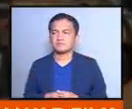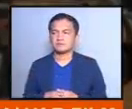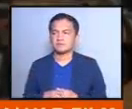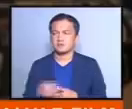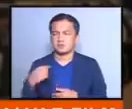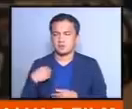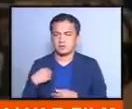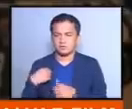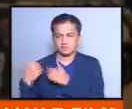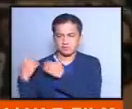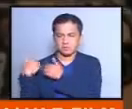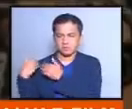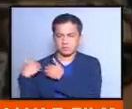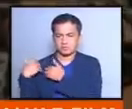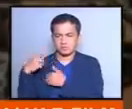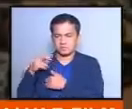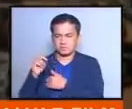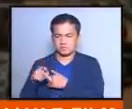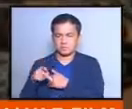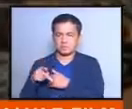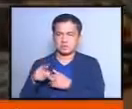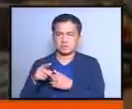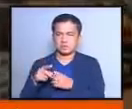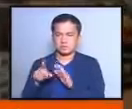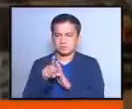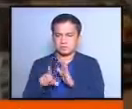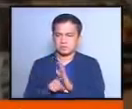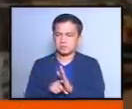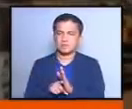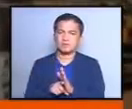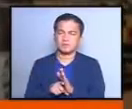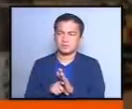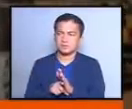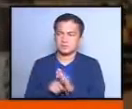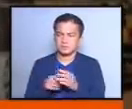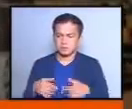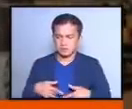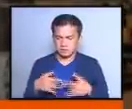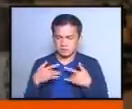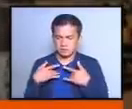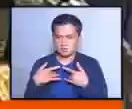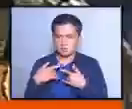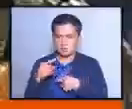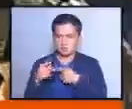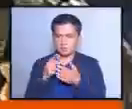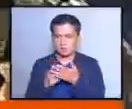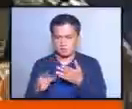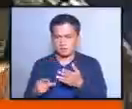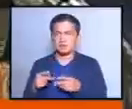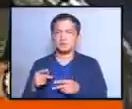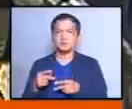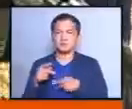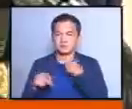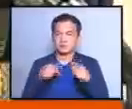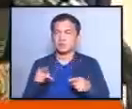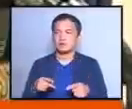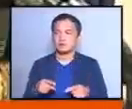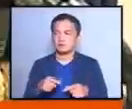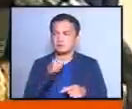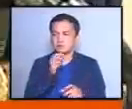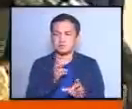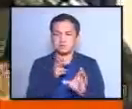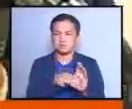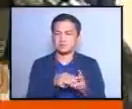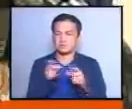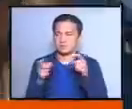mandated yung PNP sa batas, yung protection of the lives and properties of the people. Hindi na rin daw siya sasama